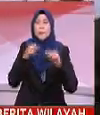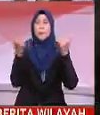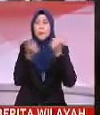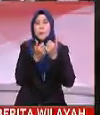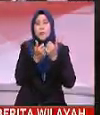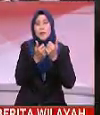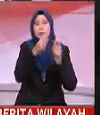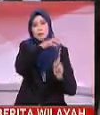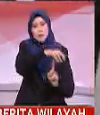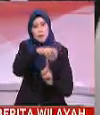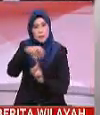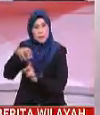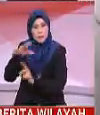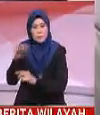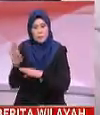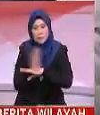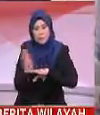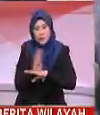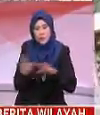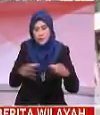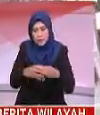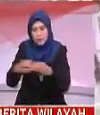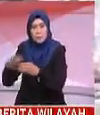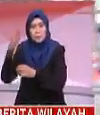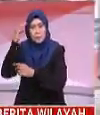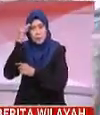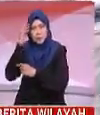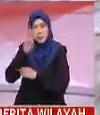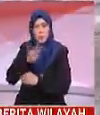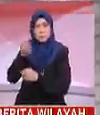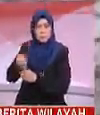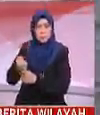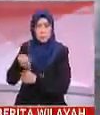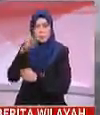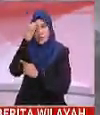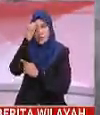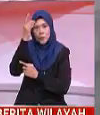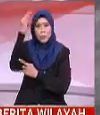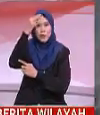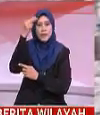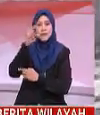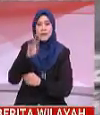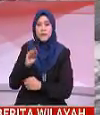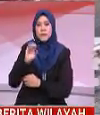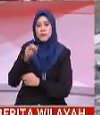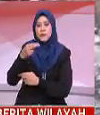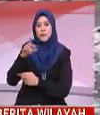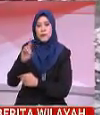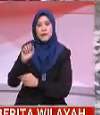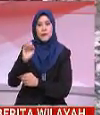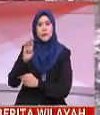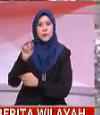Persatuan Penjaja-Penjaja dan Peniaga-Peniaga Kecil Melayu Wilayah Persekutuan, Dato' Haji Muhammad Abdullah.